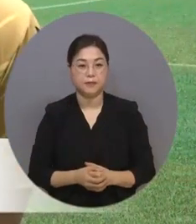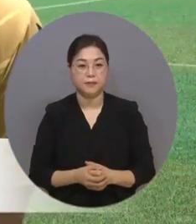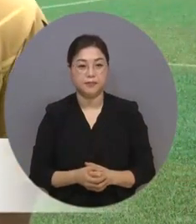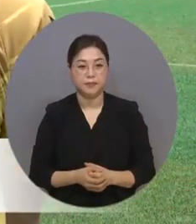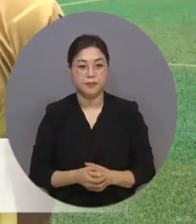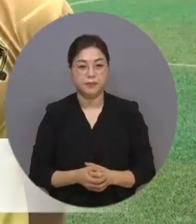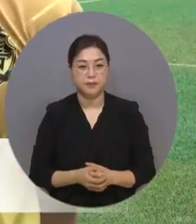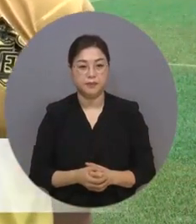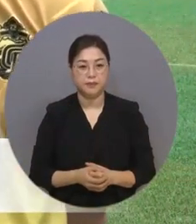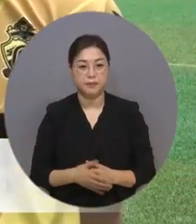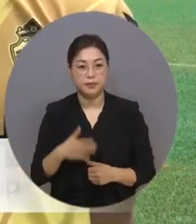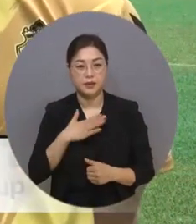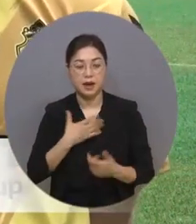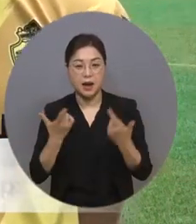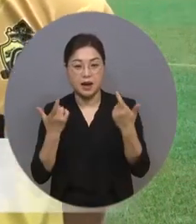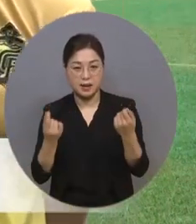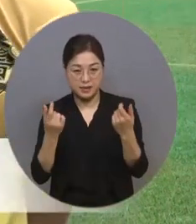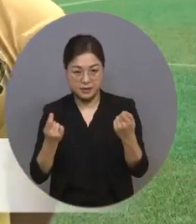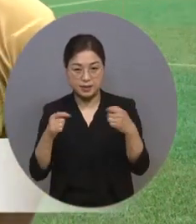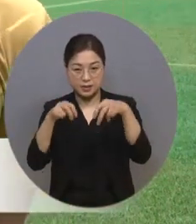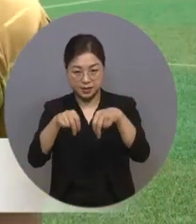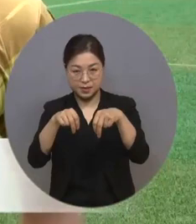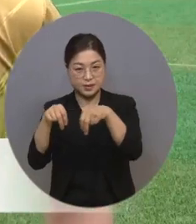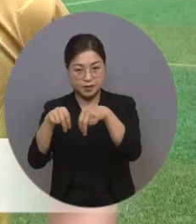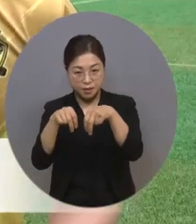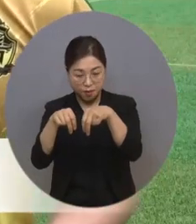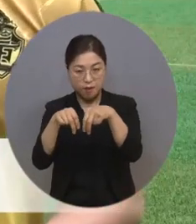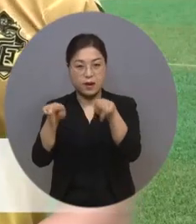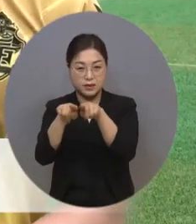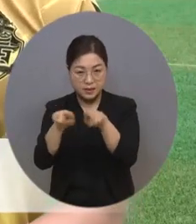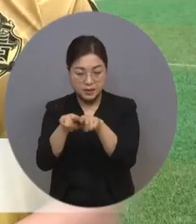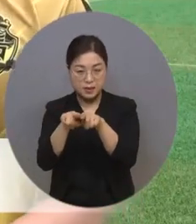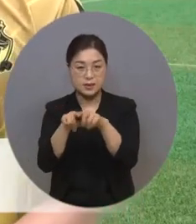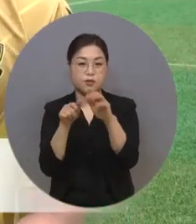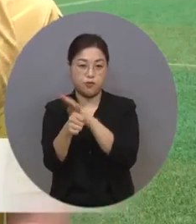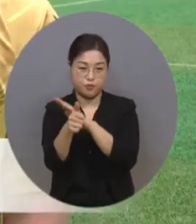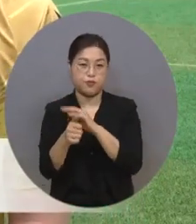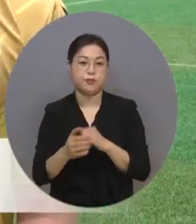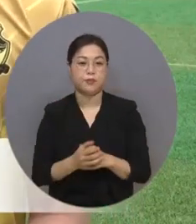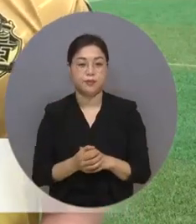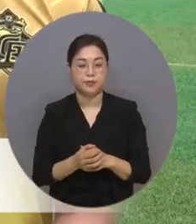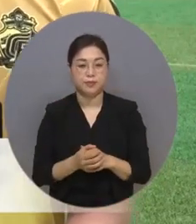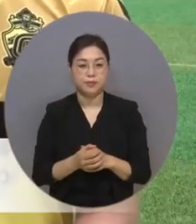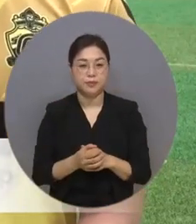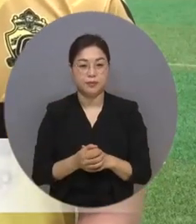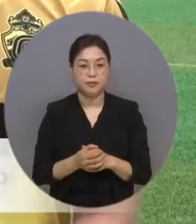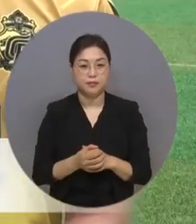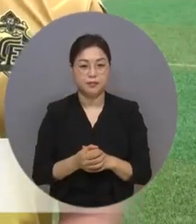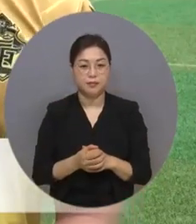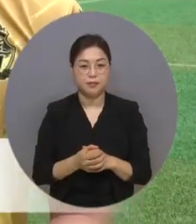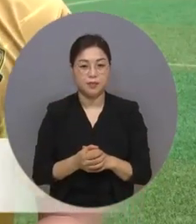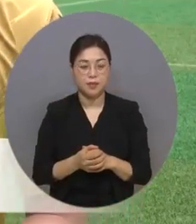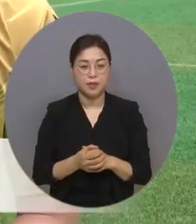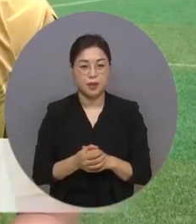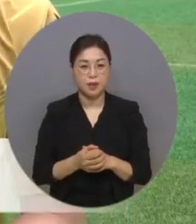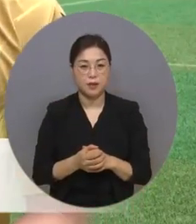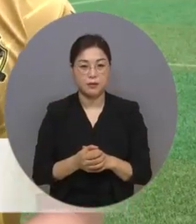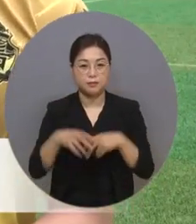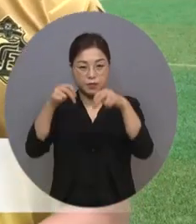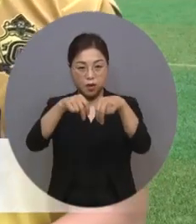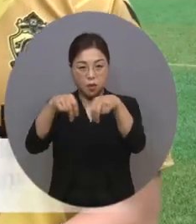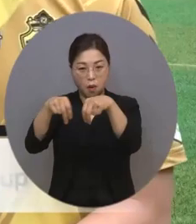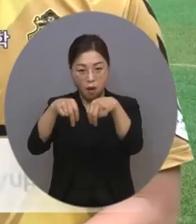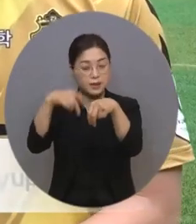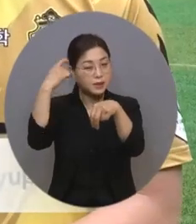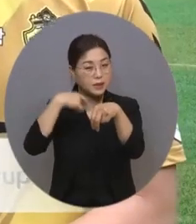저랑 같은 포지션인데 이제 저랑 파트너와 선수인데 이제 그런 거 파트너 선수 이런